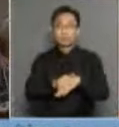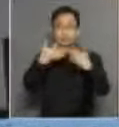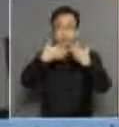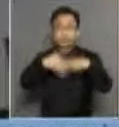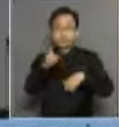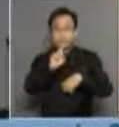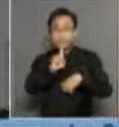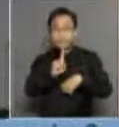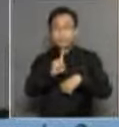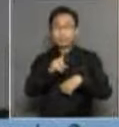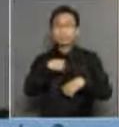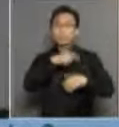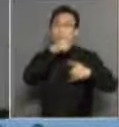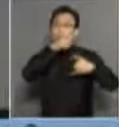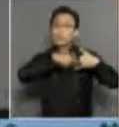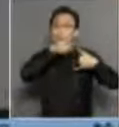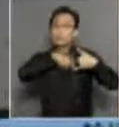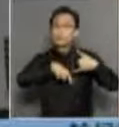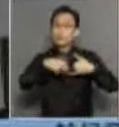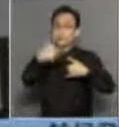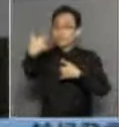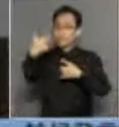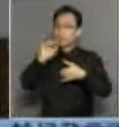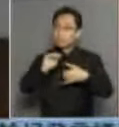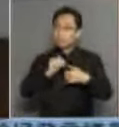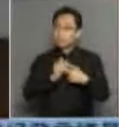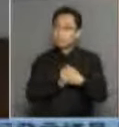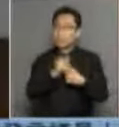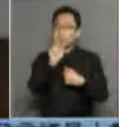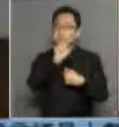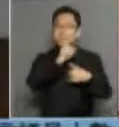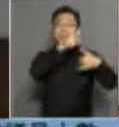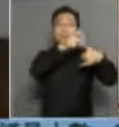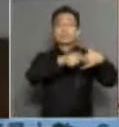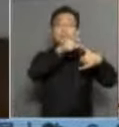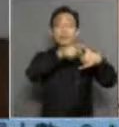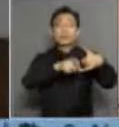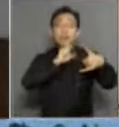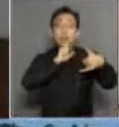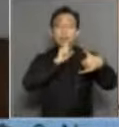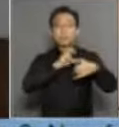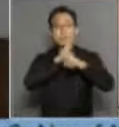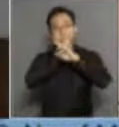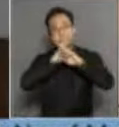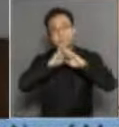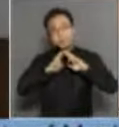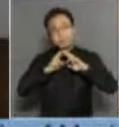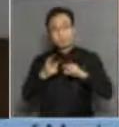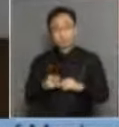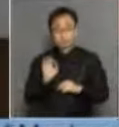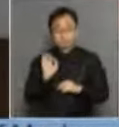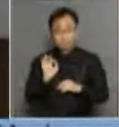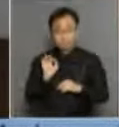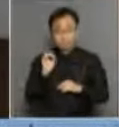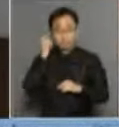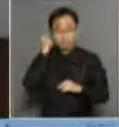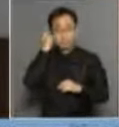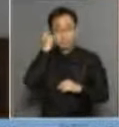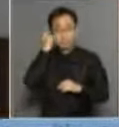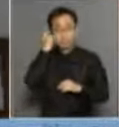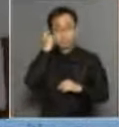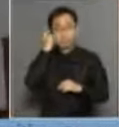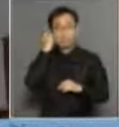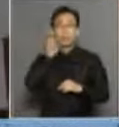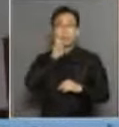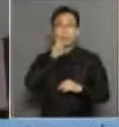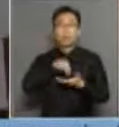的身份可以講。有些人有這個身份都不肯講， OK？ 這個身份就是你作為一個立法會議